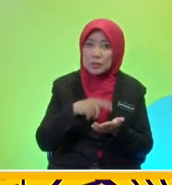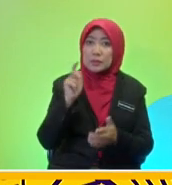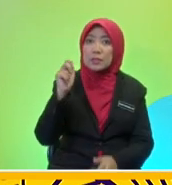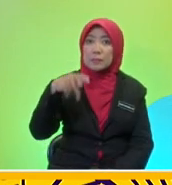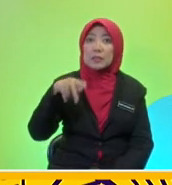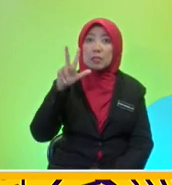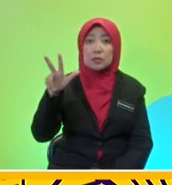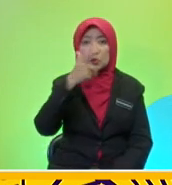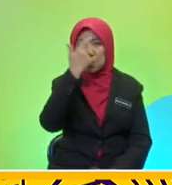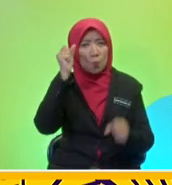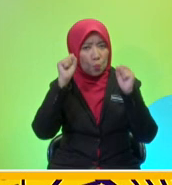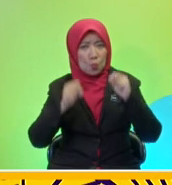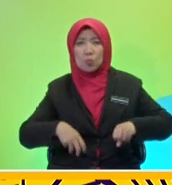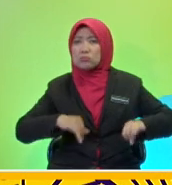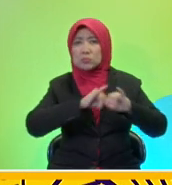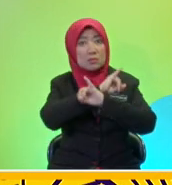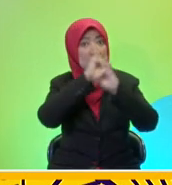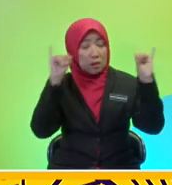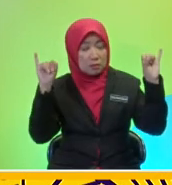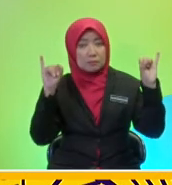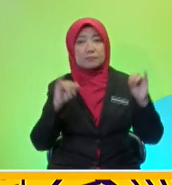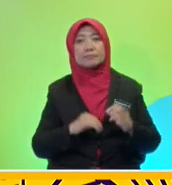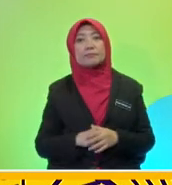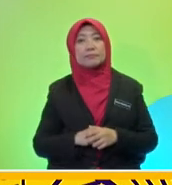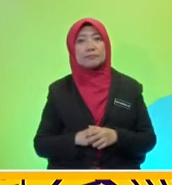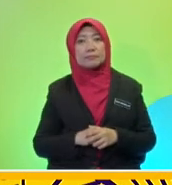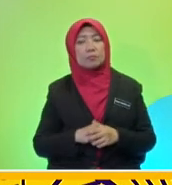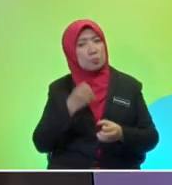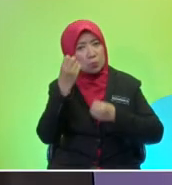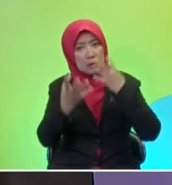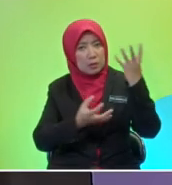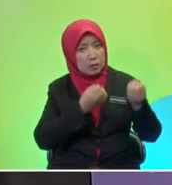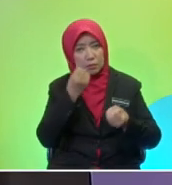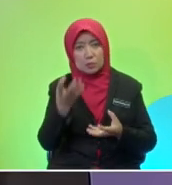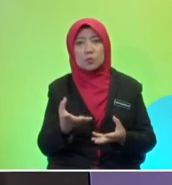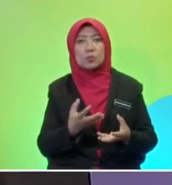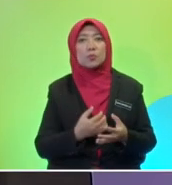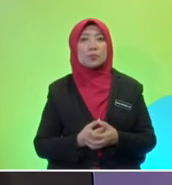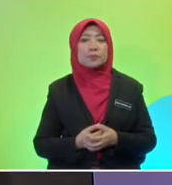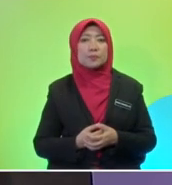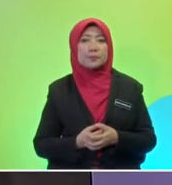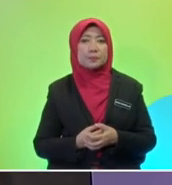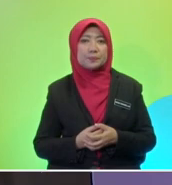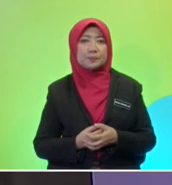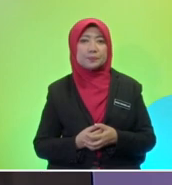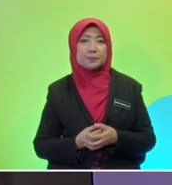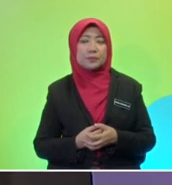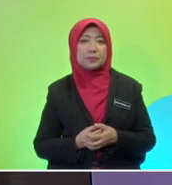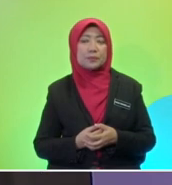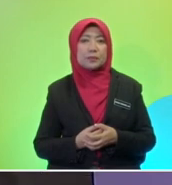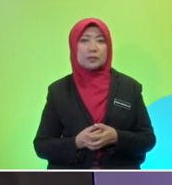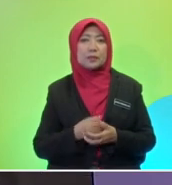menerangkan pula kepada itu oke berikutnya pelajari